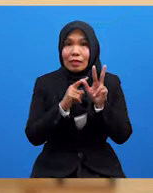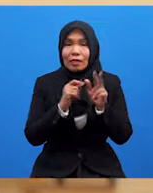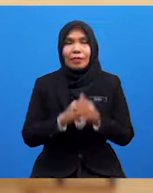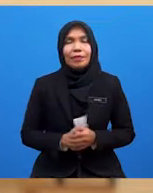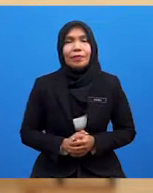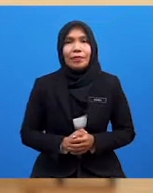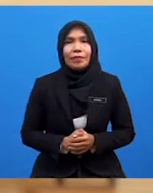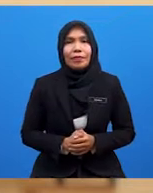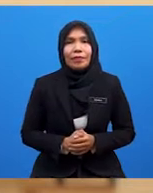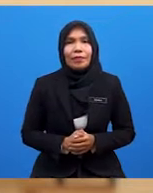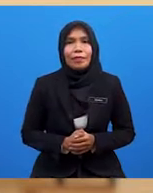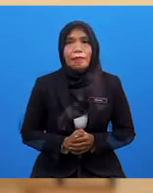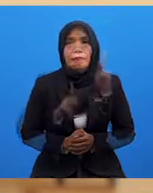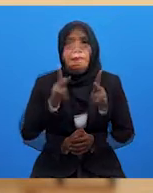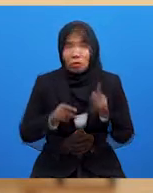pasca-frasa.